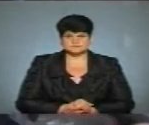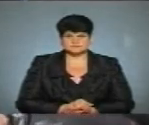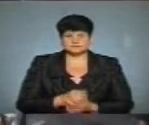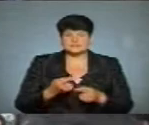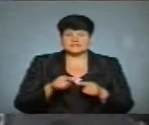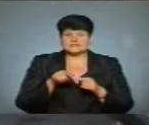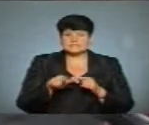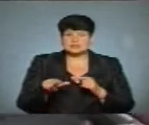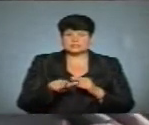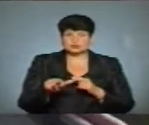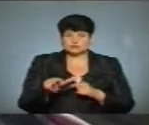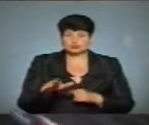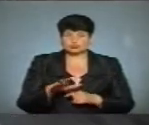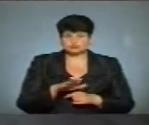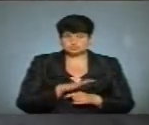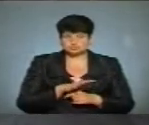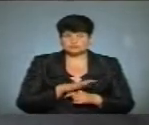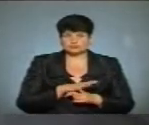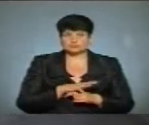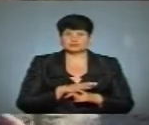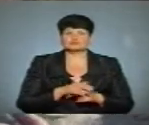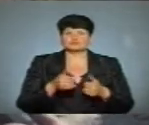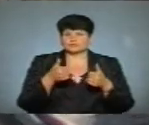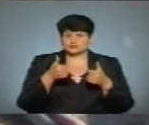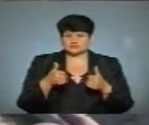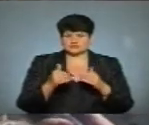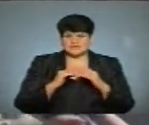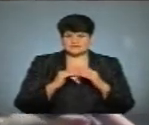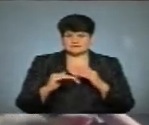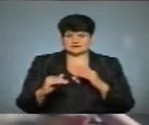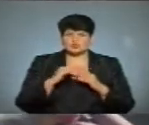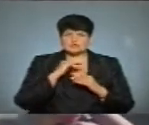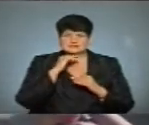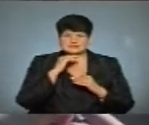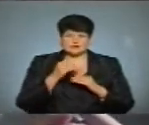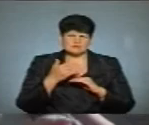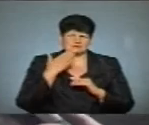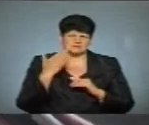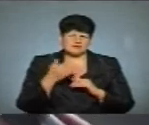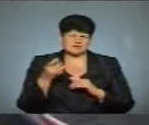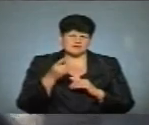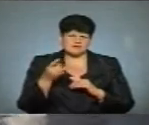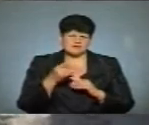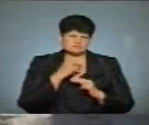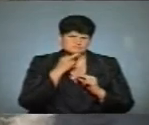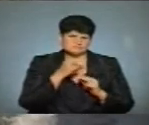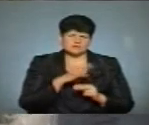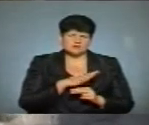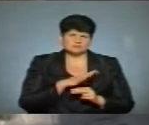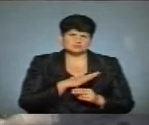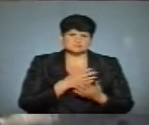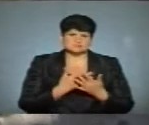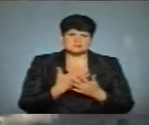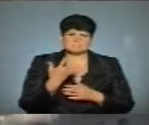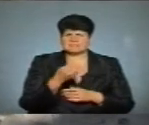Ця дорога тут був покритий якісний асфальт. Останній раз її увага приділялася з боку там відповідних служб